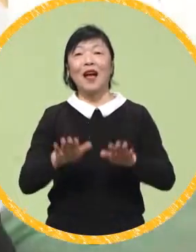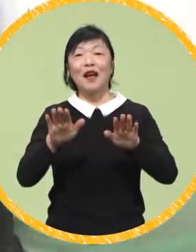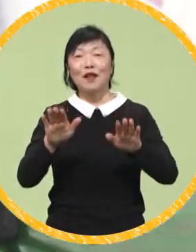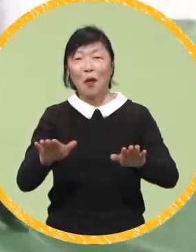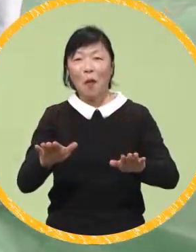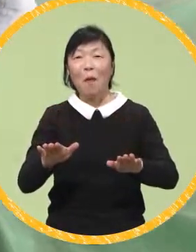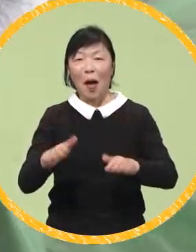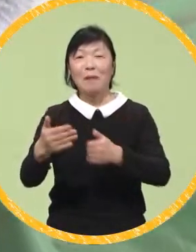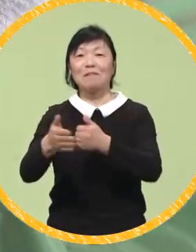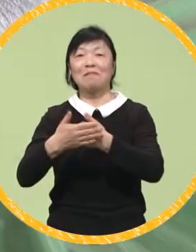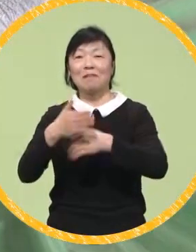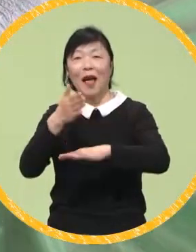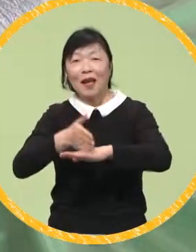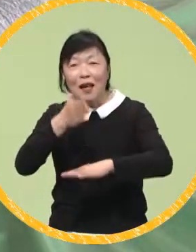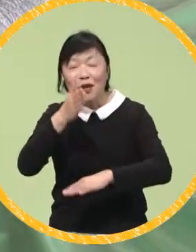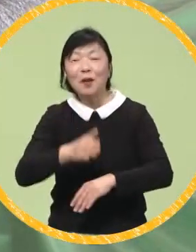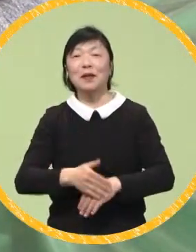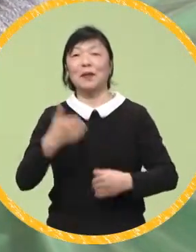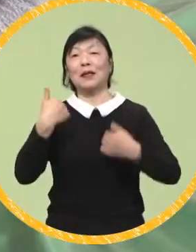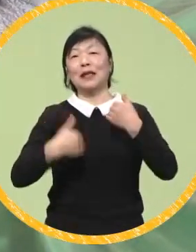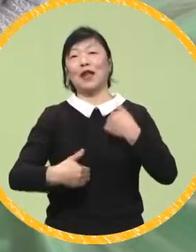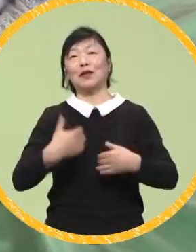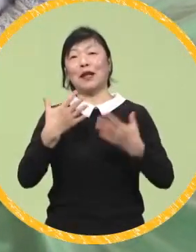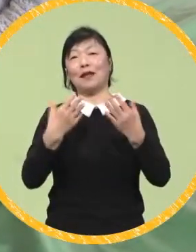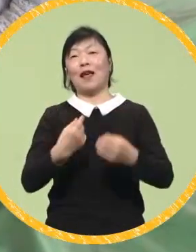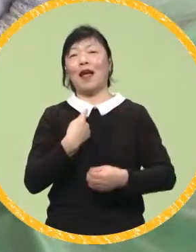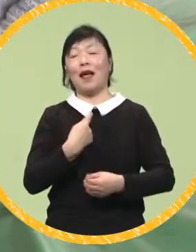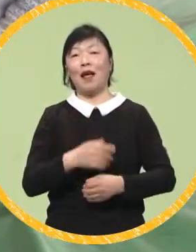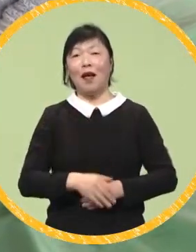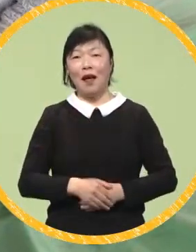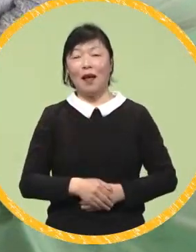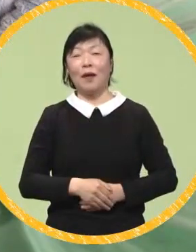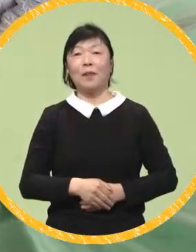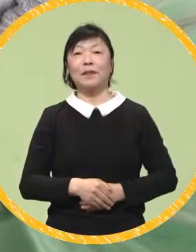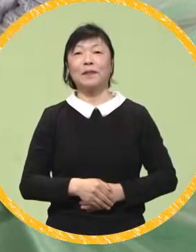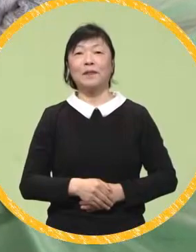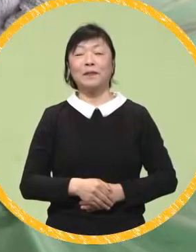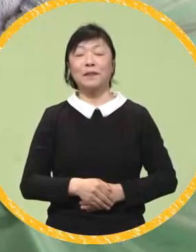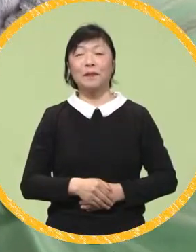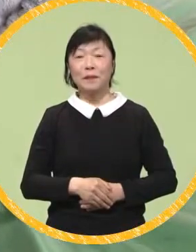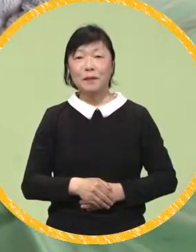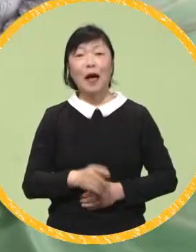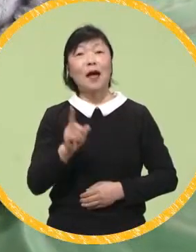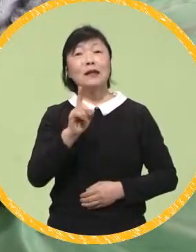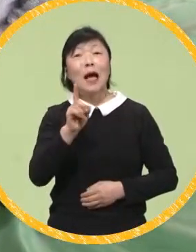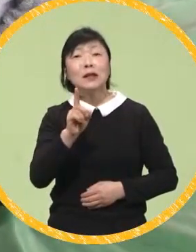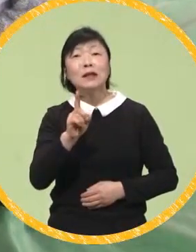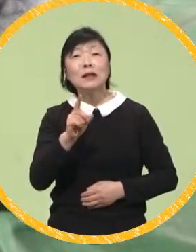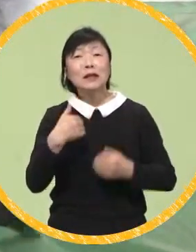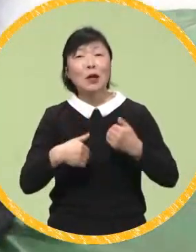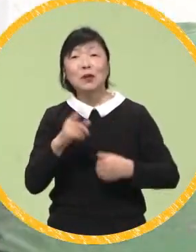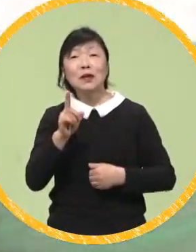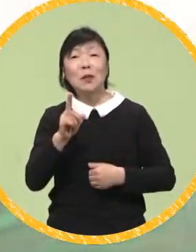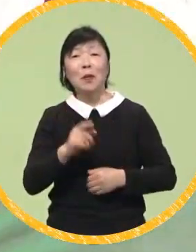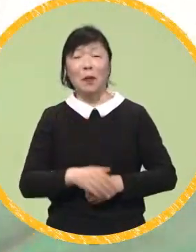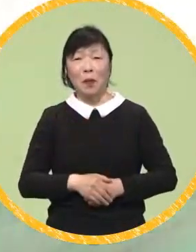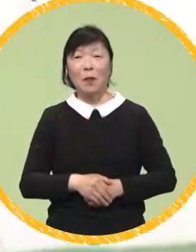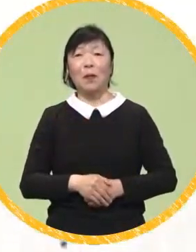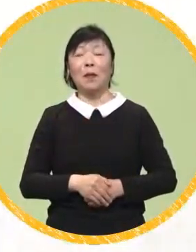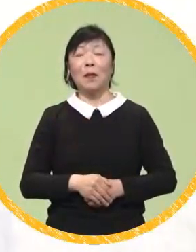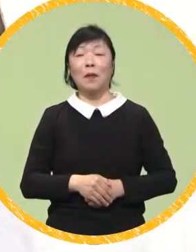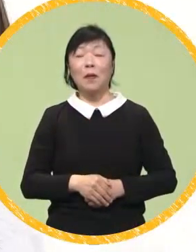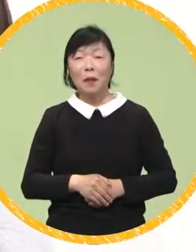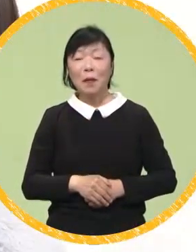ありがとうございました第3 s 楽しかったですがなかったですいやーこれは4日やってて何が楽しいですかやっぱり